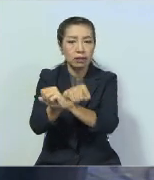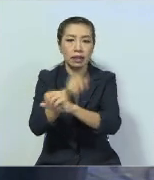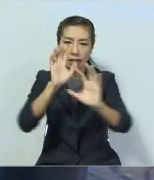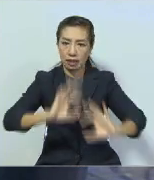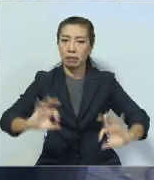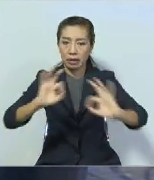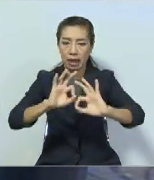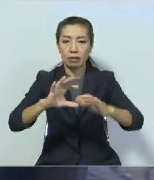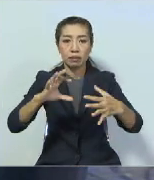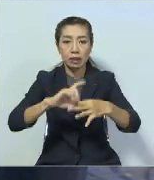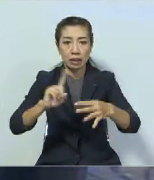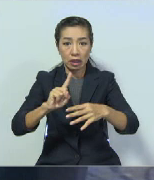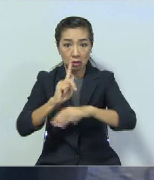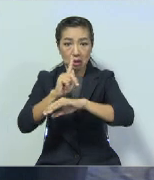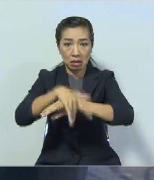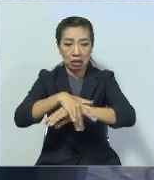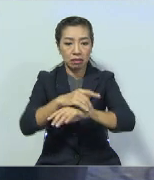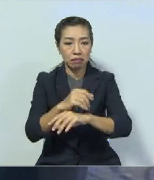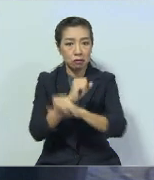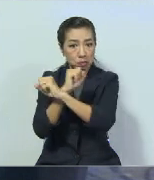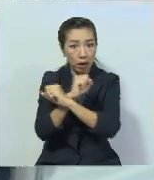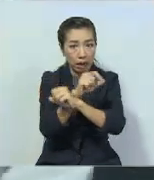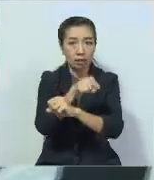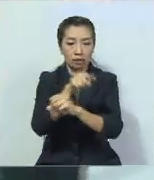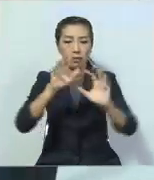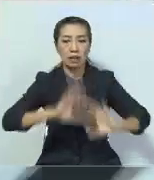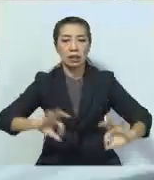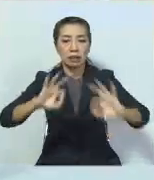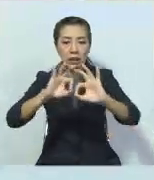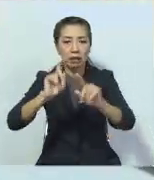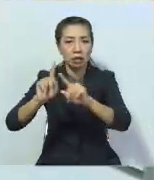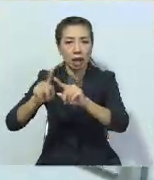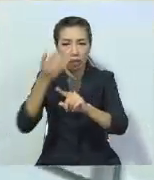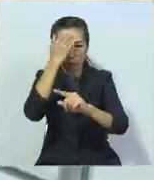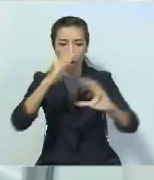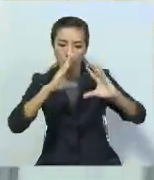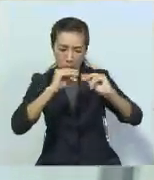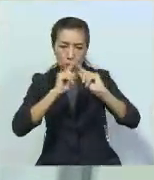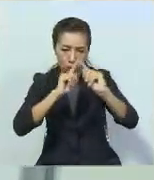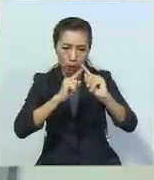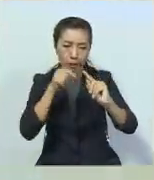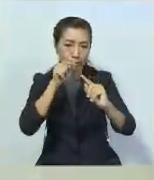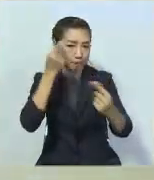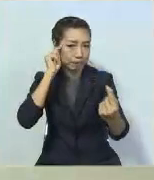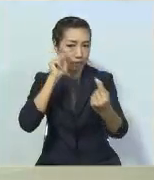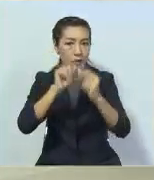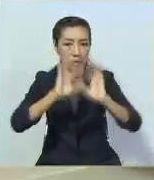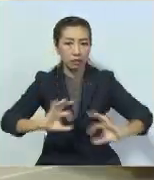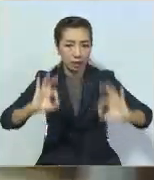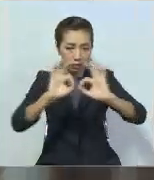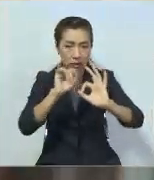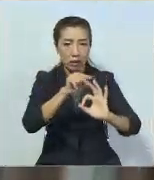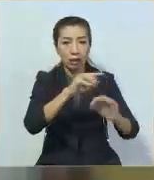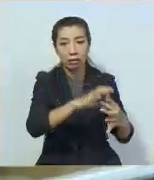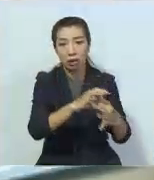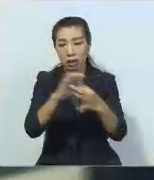ประเด็นสำคัญนะครับเรื่องของความปลอดภัยไซเบอร์เนี่ยก็ถือว่าเป็นประเด็นใหญ่เลยแหละที่มีการประชุมกันแล้วก็ให้ความสำคัญแล้วก็ไป